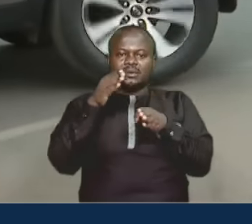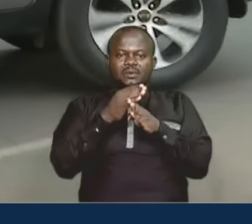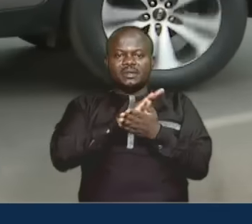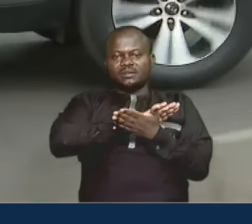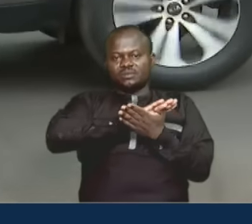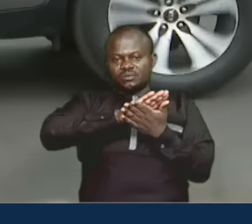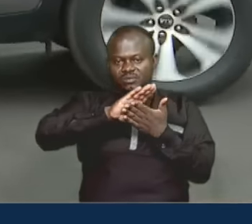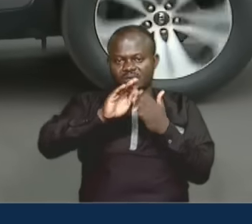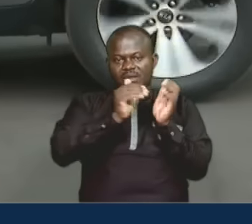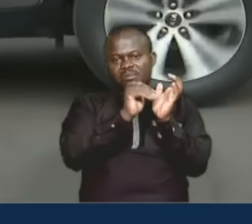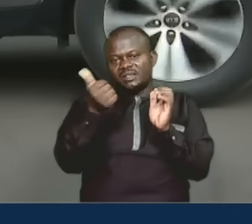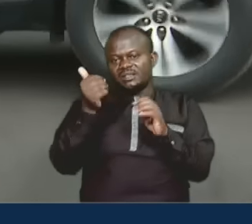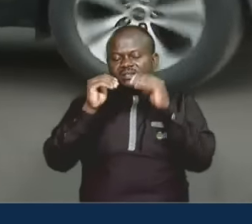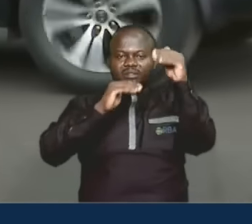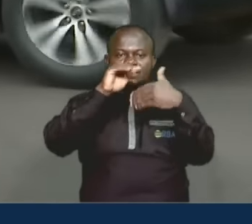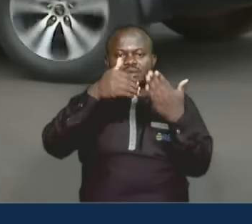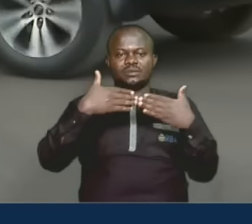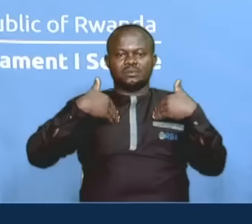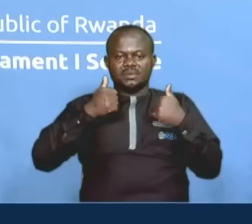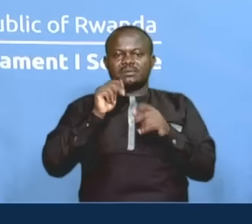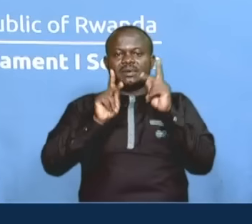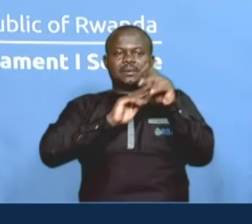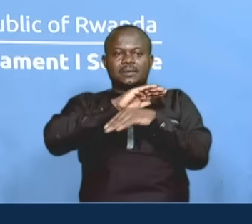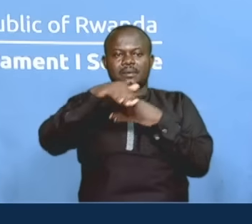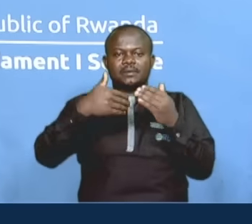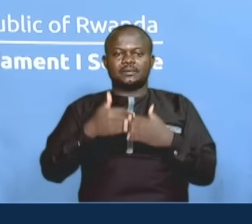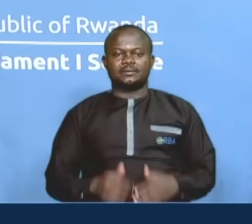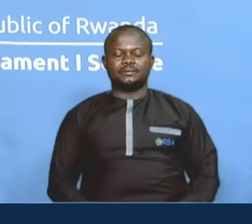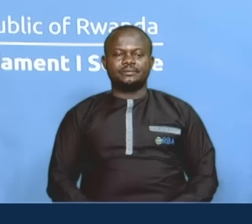n'isukura n'izindi nzego z'ubuzima bw'abaturage